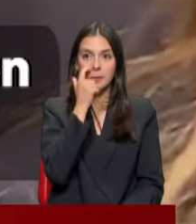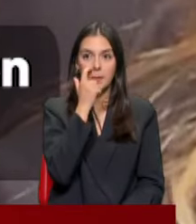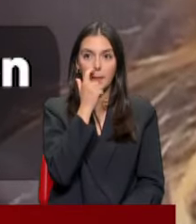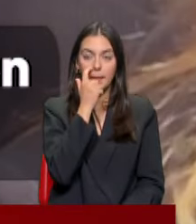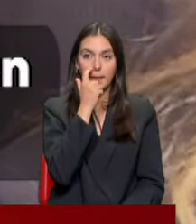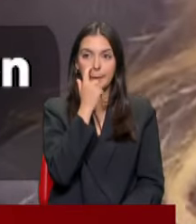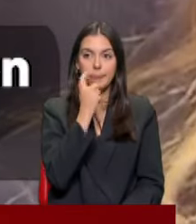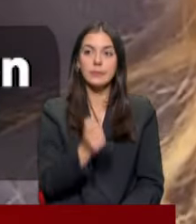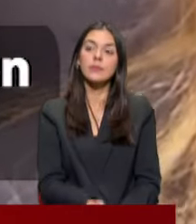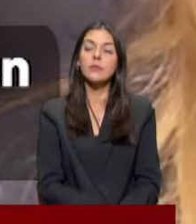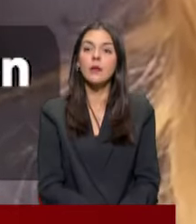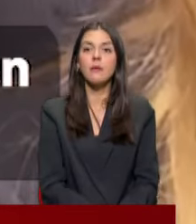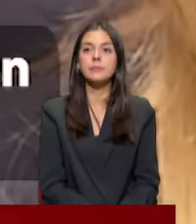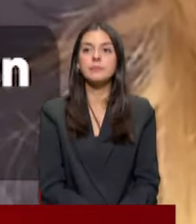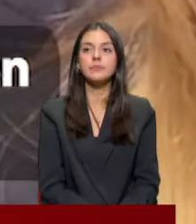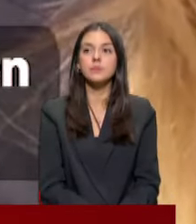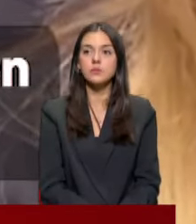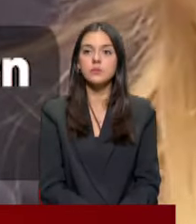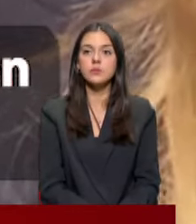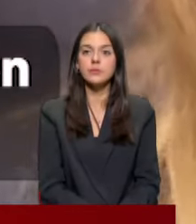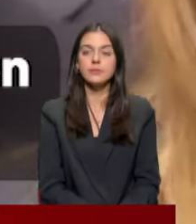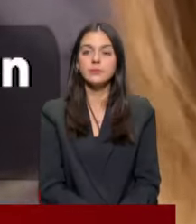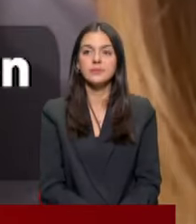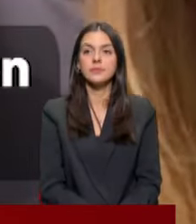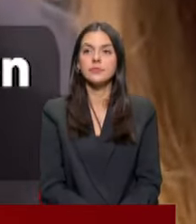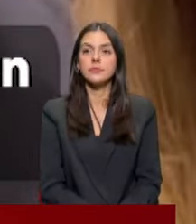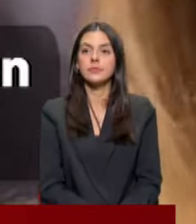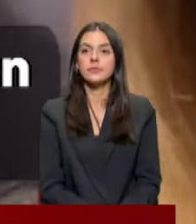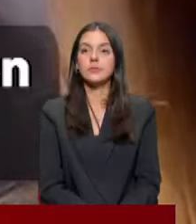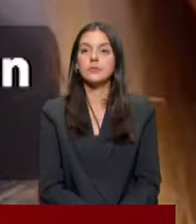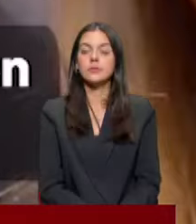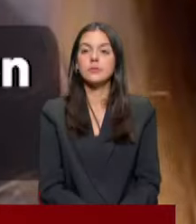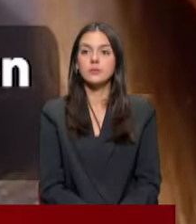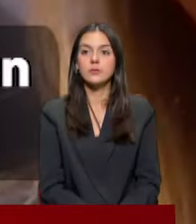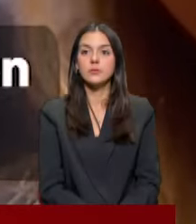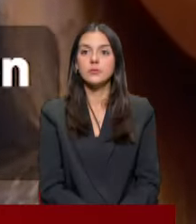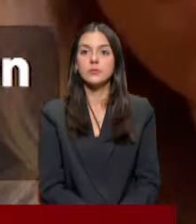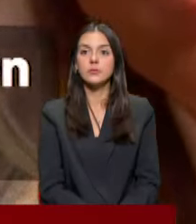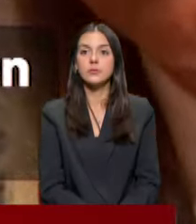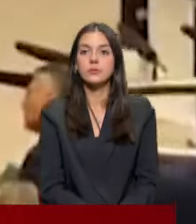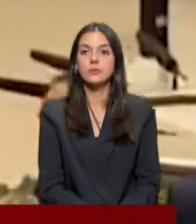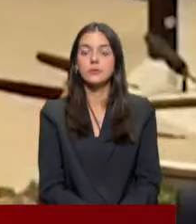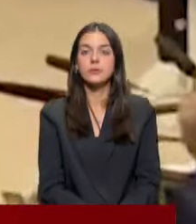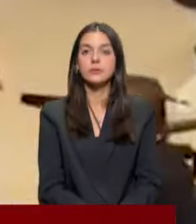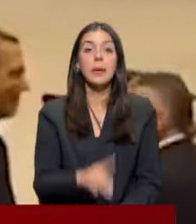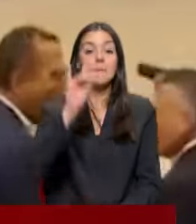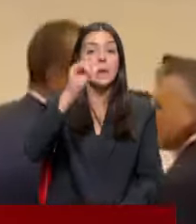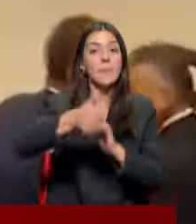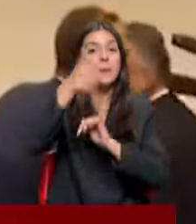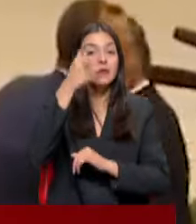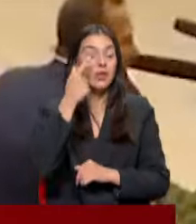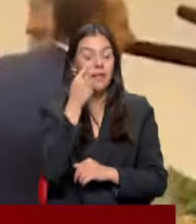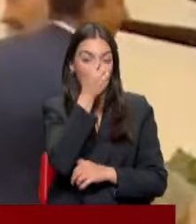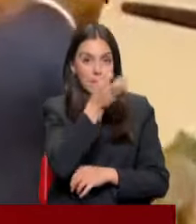Yeni bir döneme giriyoruz. Dünyada barış isterken kendi ülkemizde barışı sağlamak lazım. MHP lideri